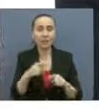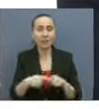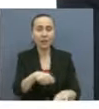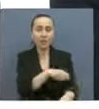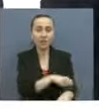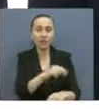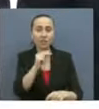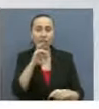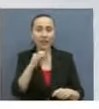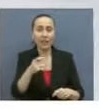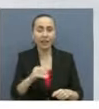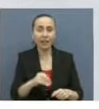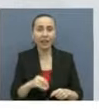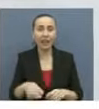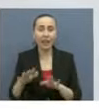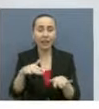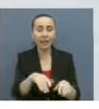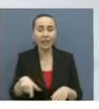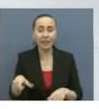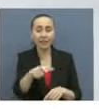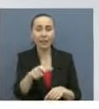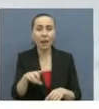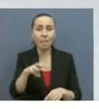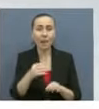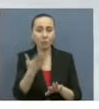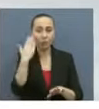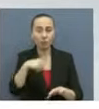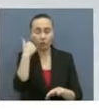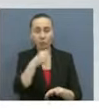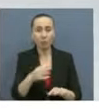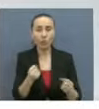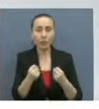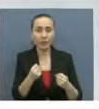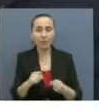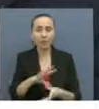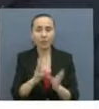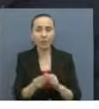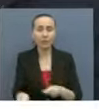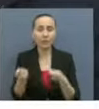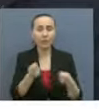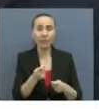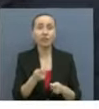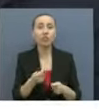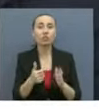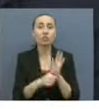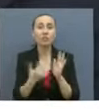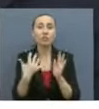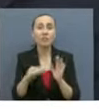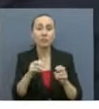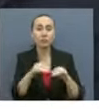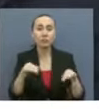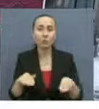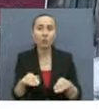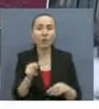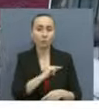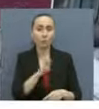протяженность 800 метров. В марте прошлого года ее укрепили. В общем, было завезено 650 кубометров щебня. Работа будет